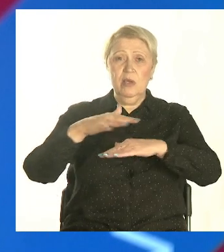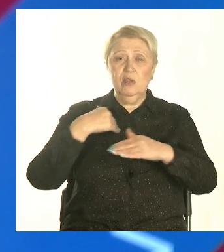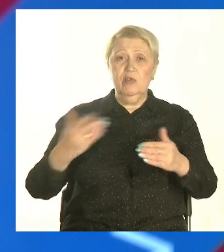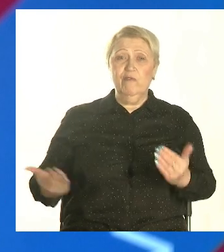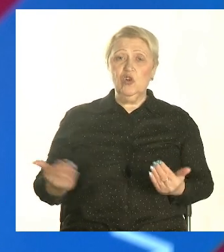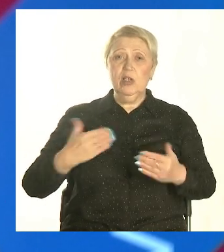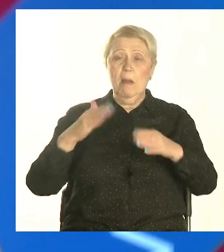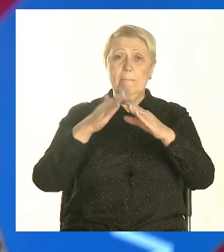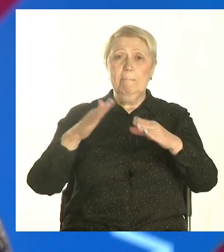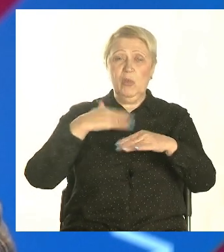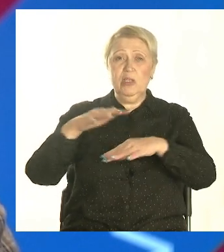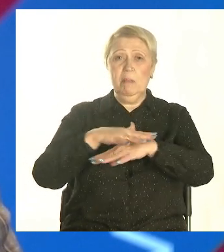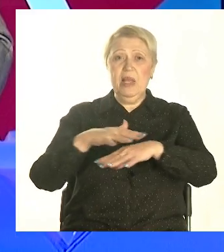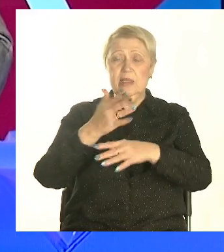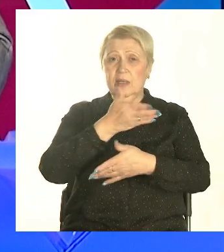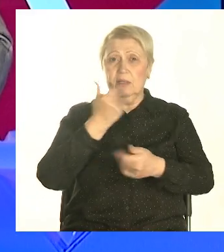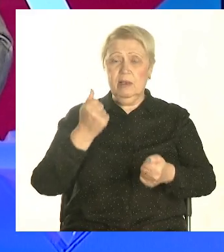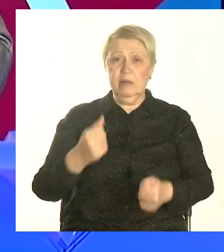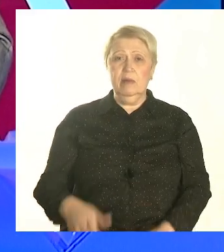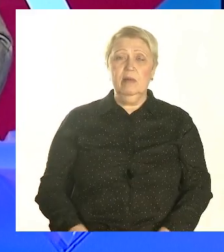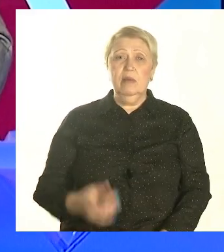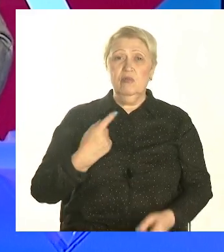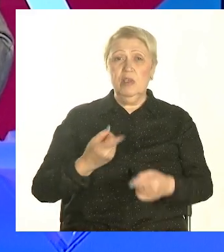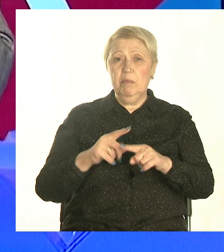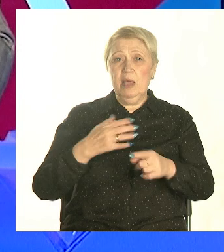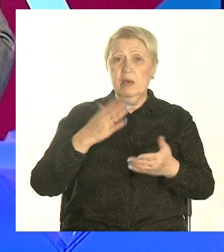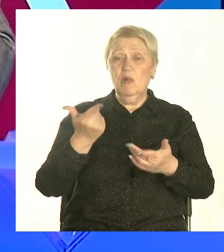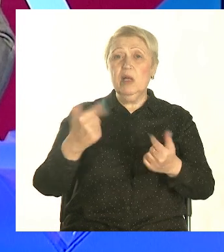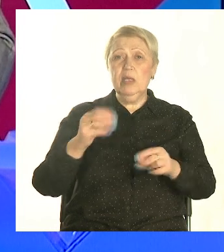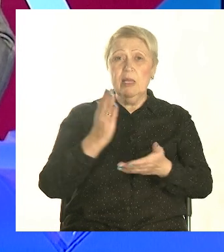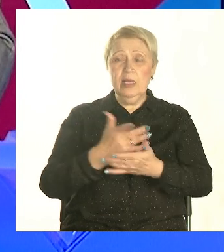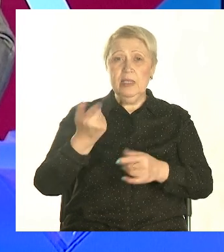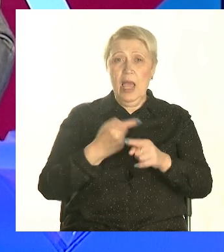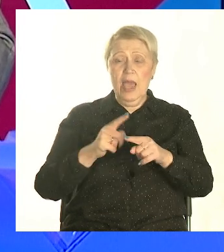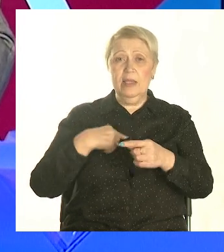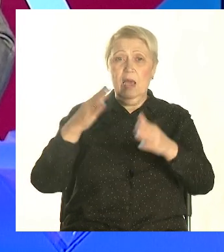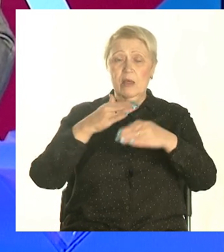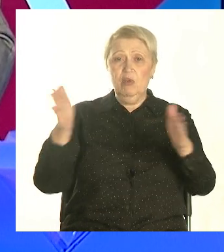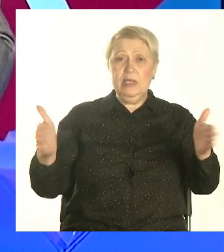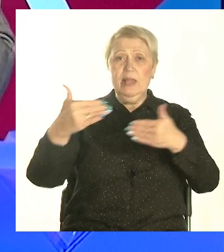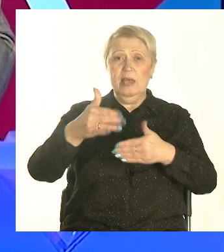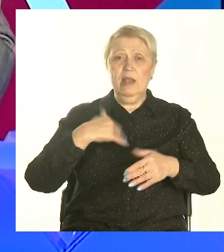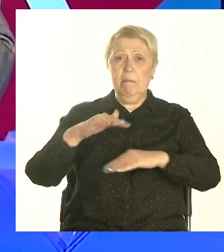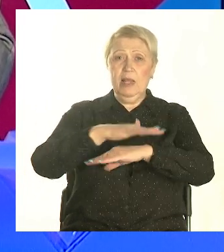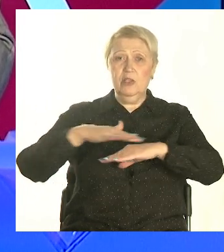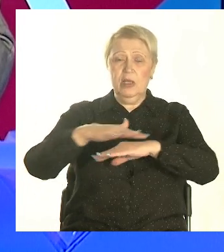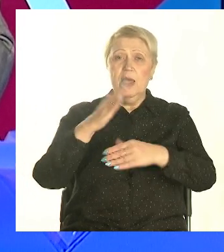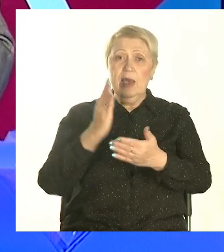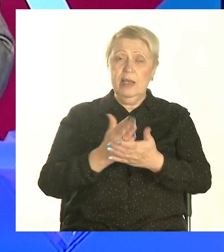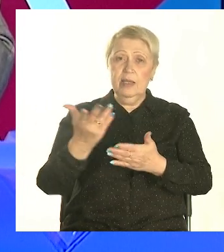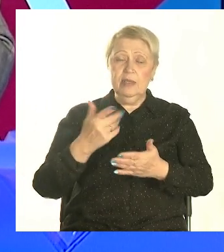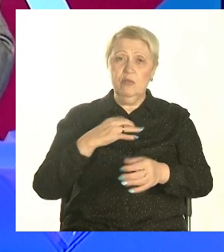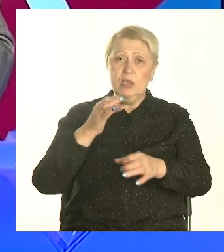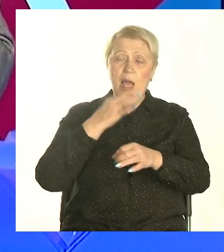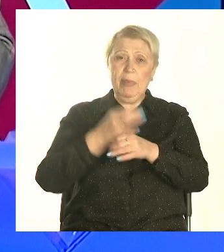контейнерами для раздельного сбора. Именно поэтому у тех дворов, где уже есть эти контейнерные площадки, есть определенная преференция.